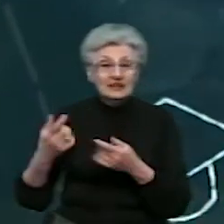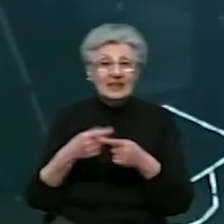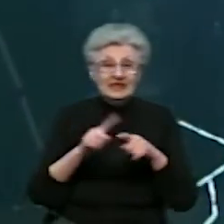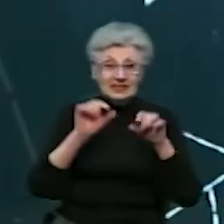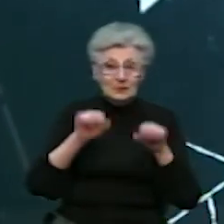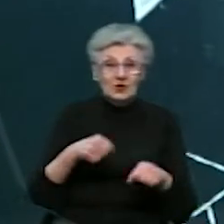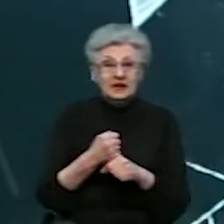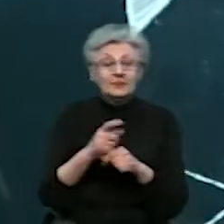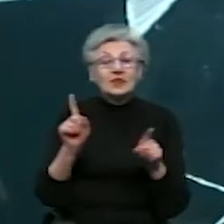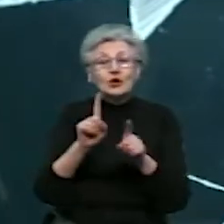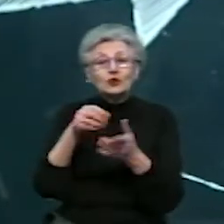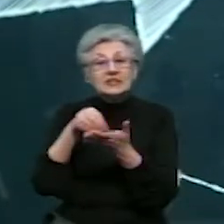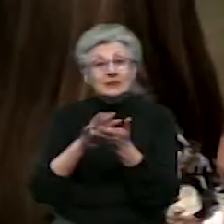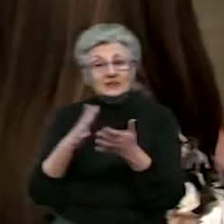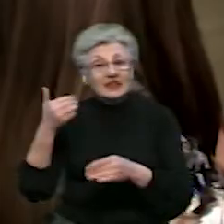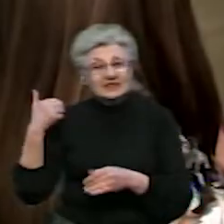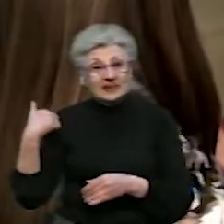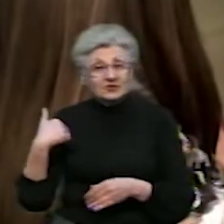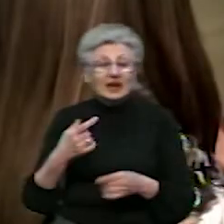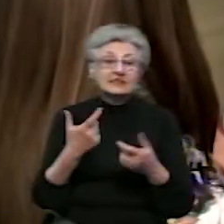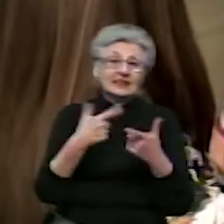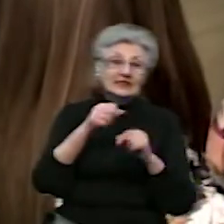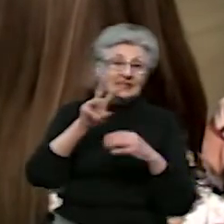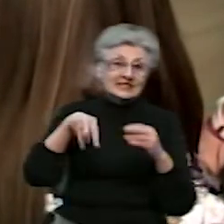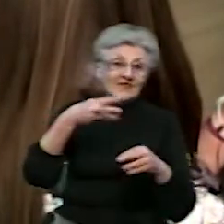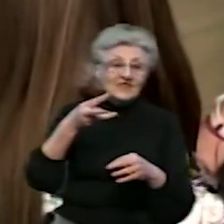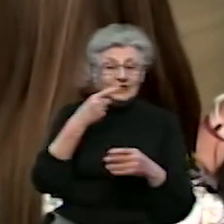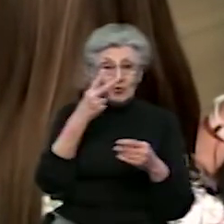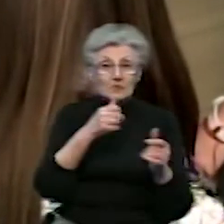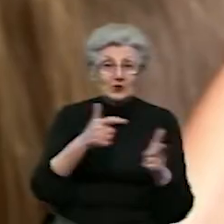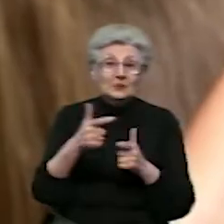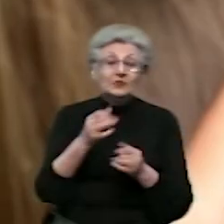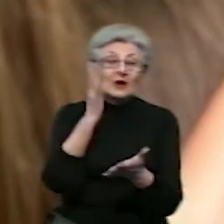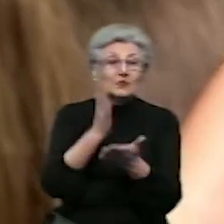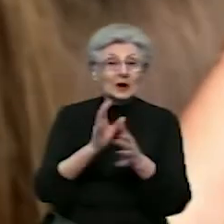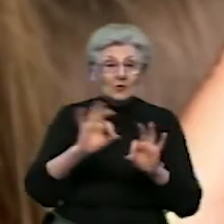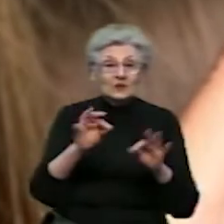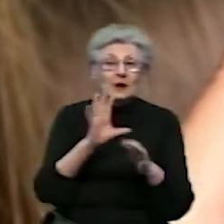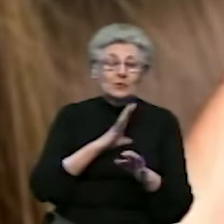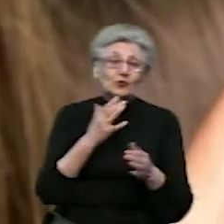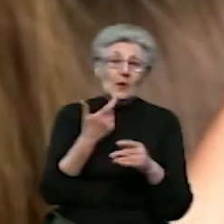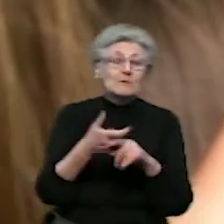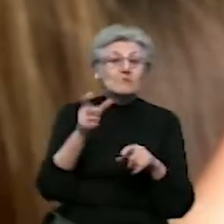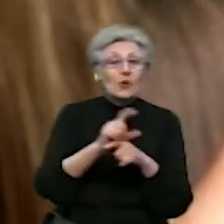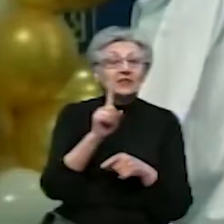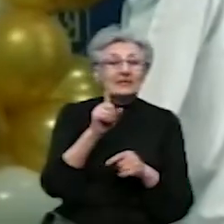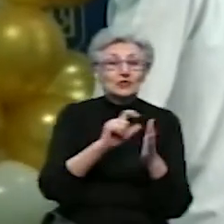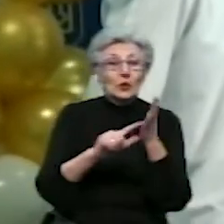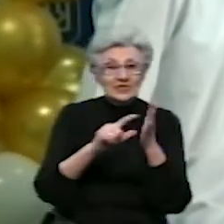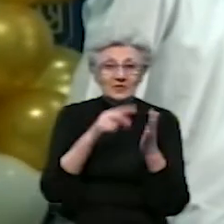Щось записали завчасно, десь відео підготували. В прямому ефірі було понад 170